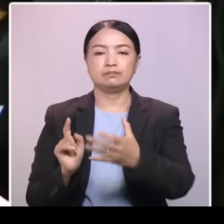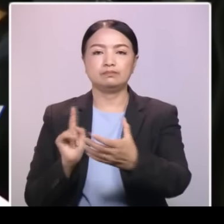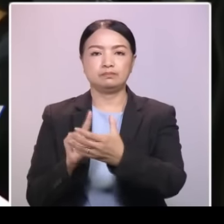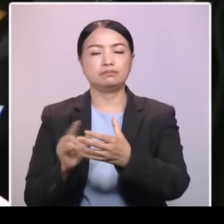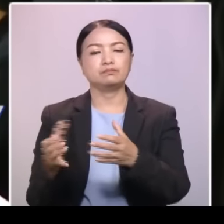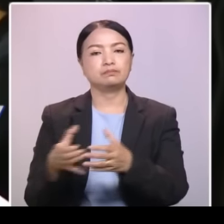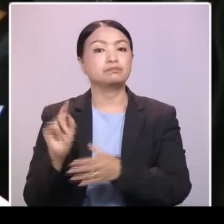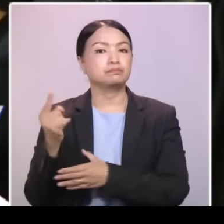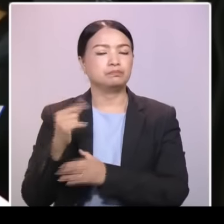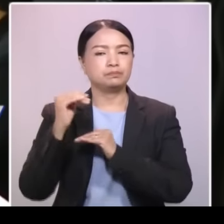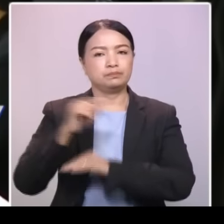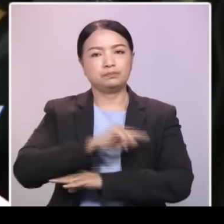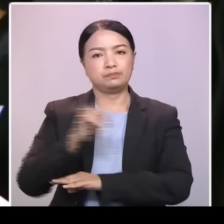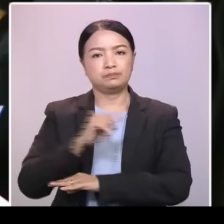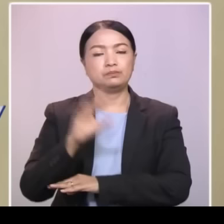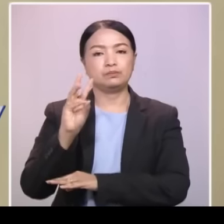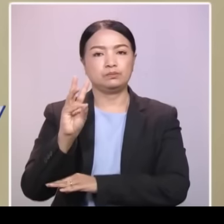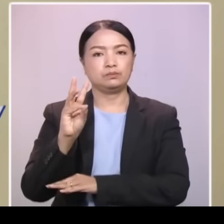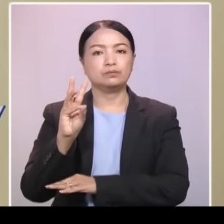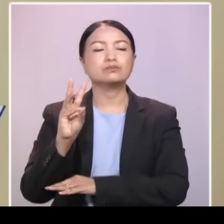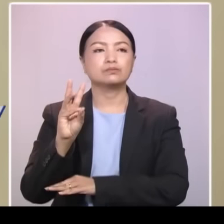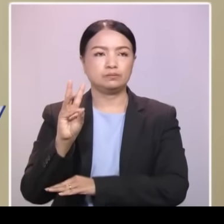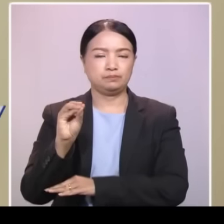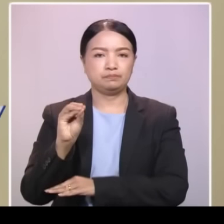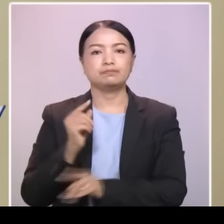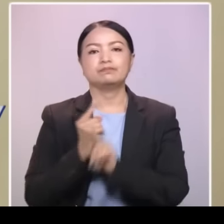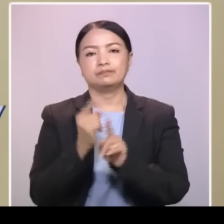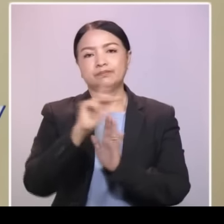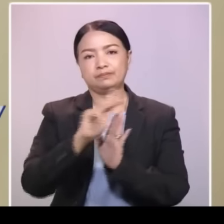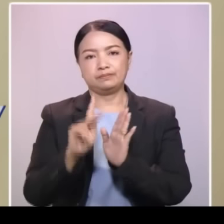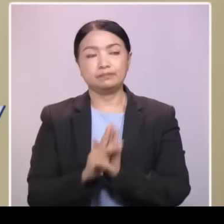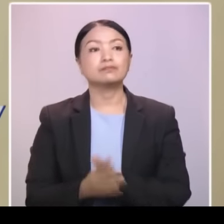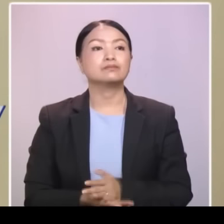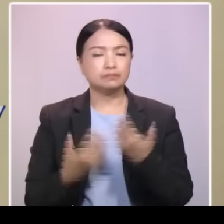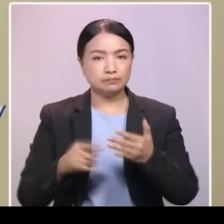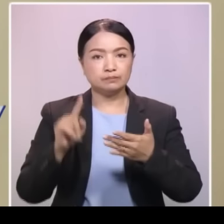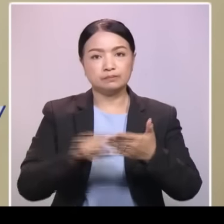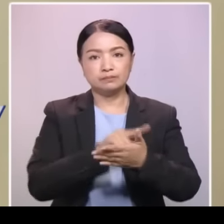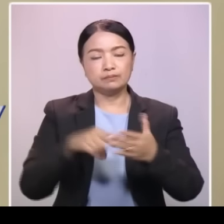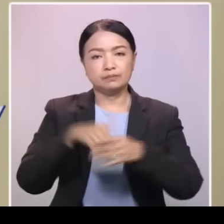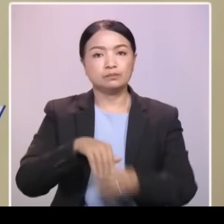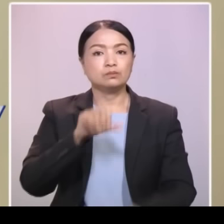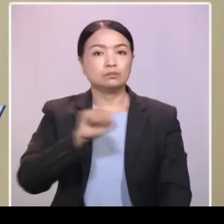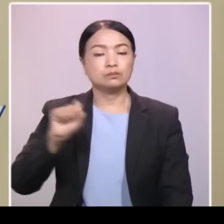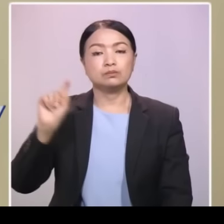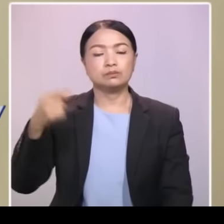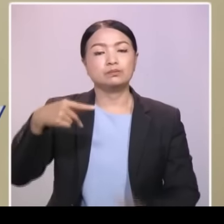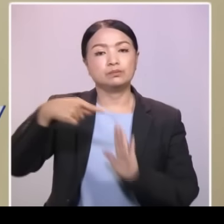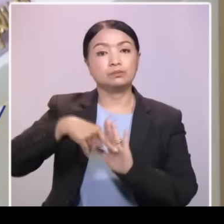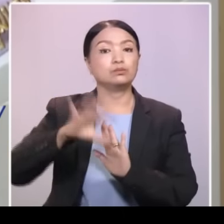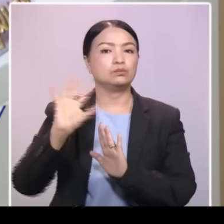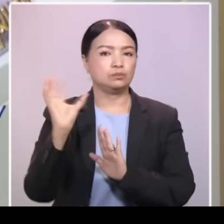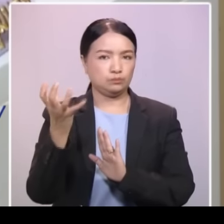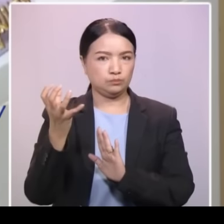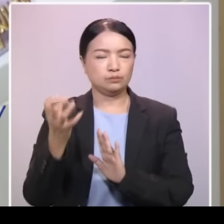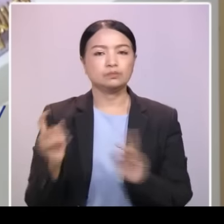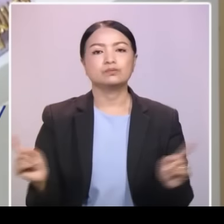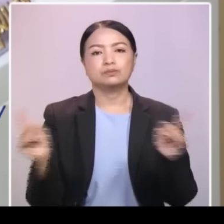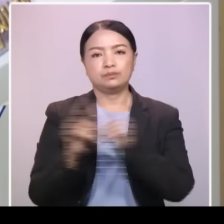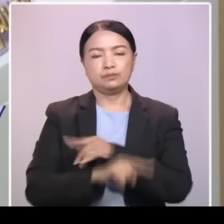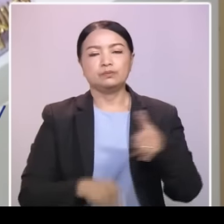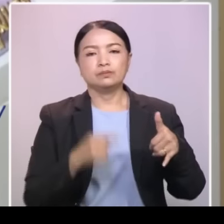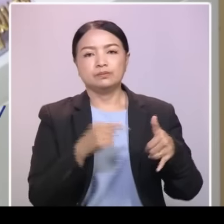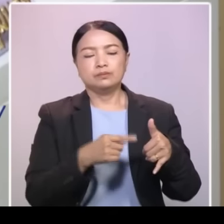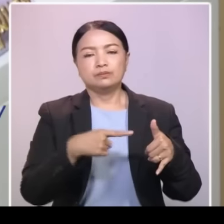ใหม่ภายใน60วันตามกฎหมายขณะเดียวกันต้องจัดการเลือกตั้งสสใหม่จังหวัดพิษณุโลกค่ะแทนนายปฏิพั